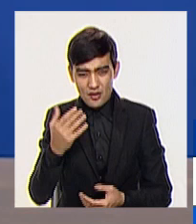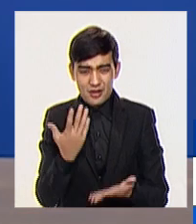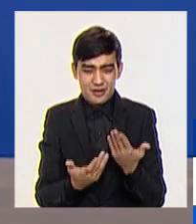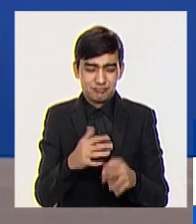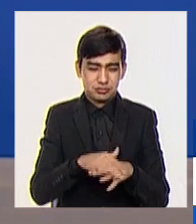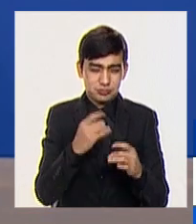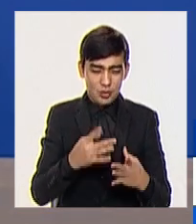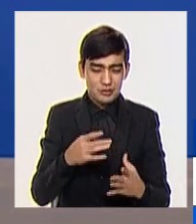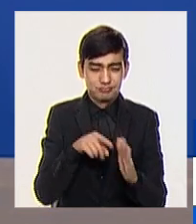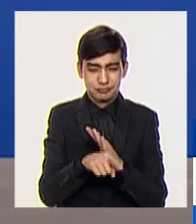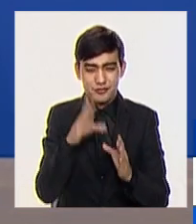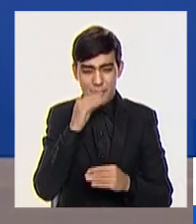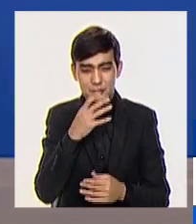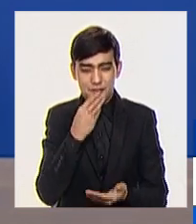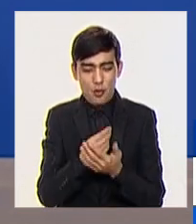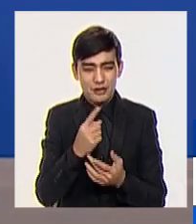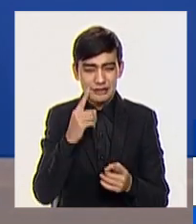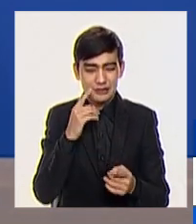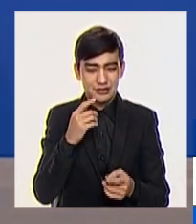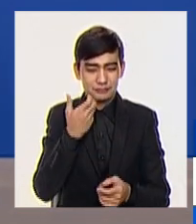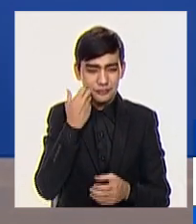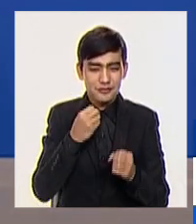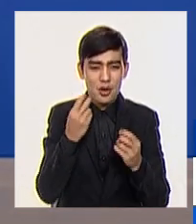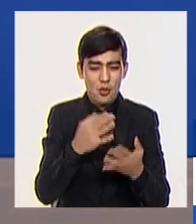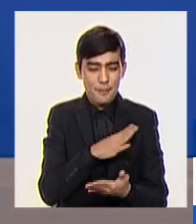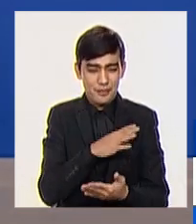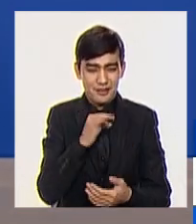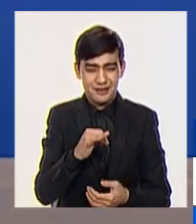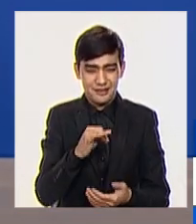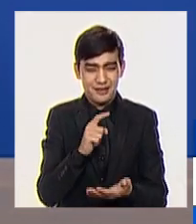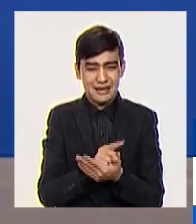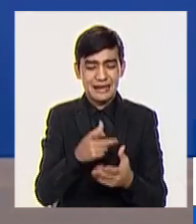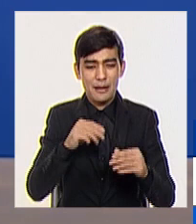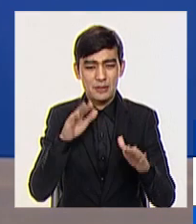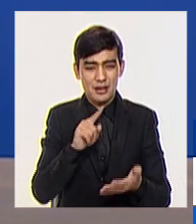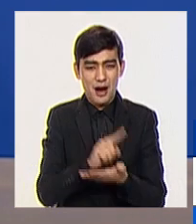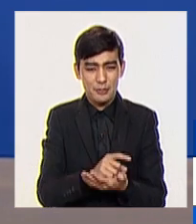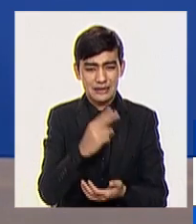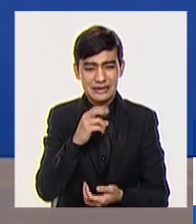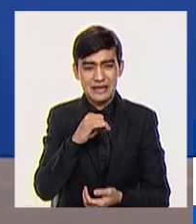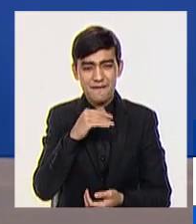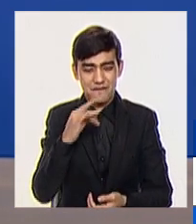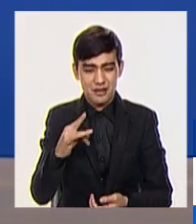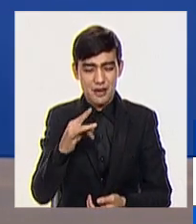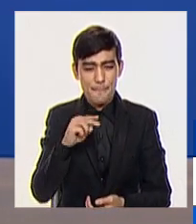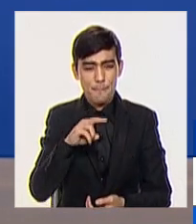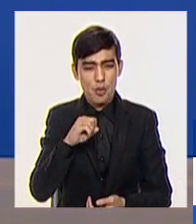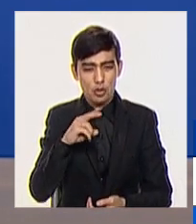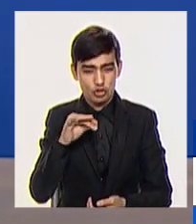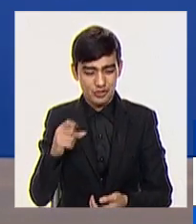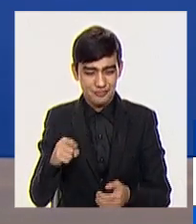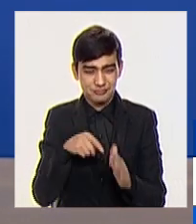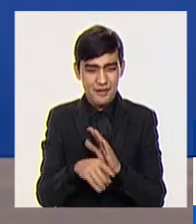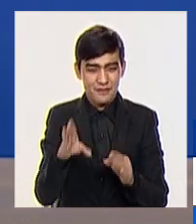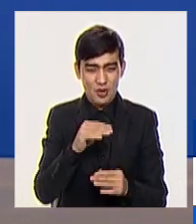схема доказала свою эффективность в Дании, где обязательная цифровая почта Digital Post и пользуется